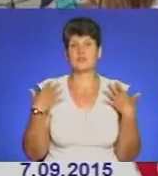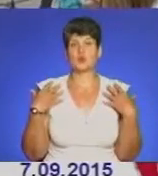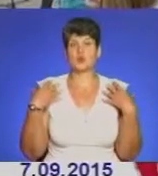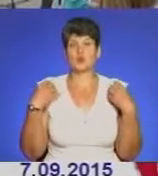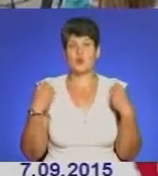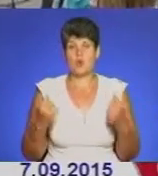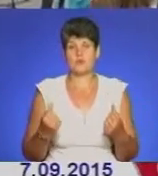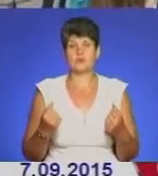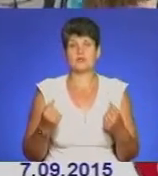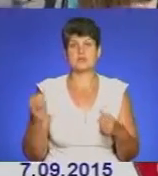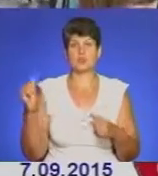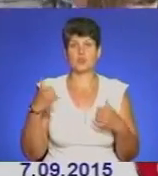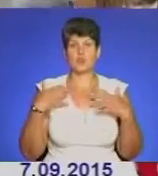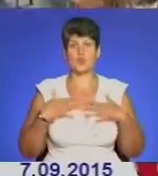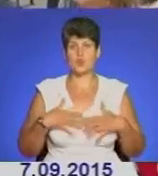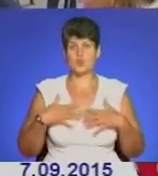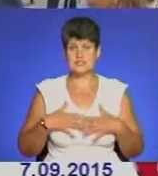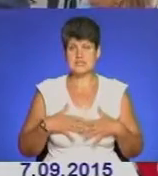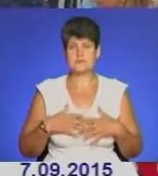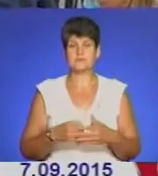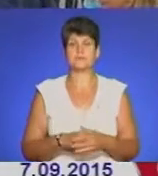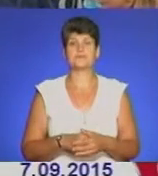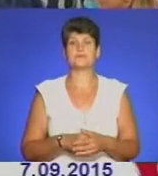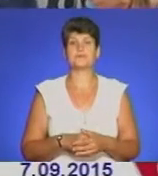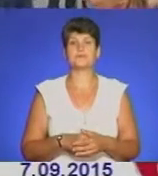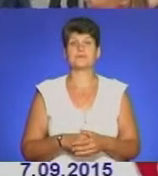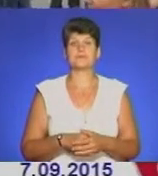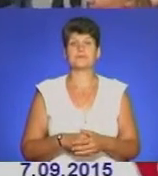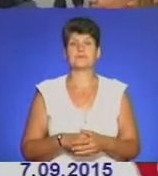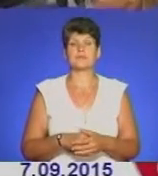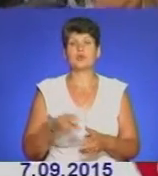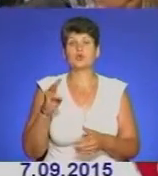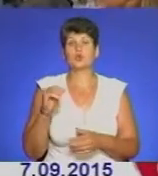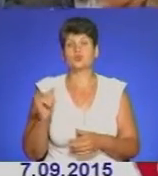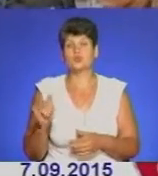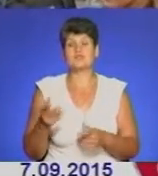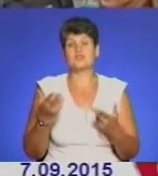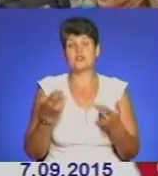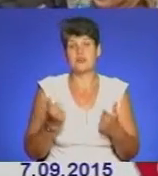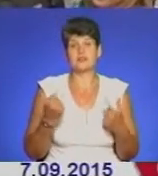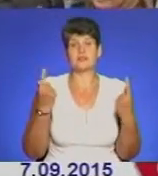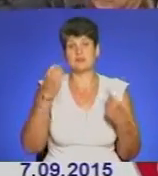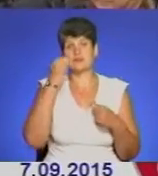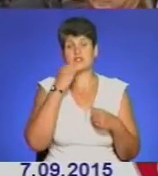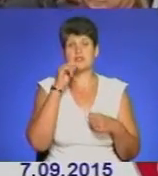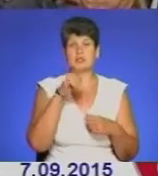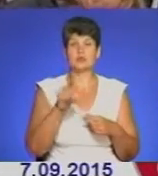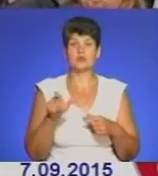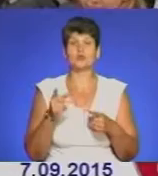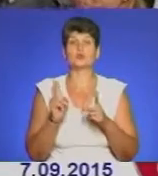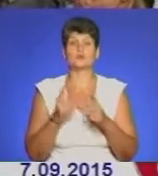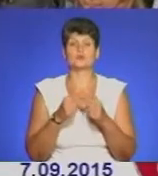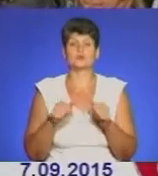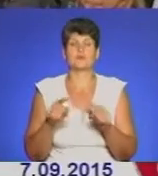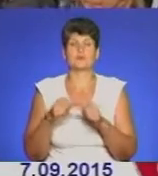оздоровлюватися саме в Грузії. От. Ну, звичайно, що велика вдячність тим людям, які це зорганізували.